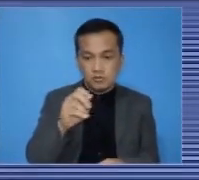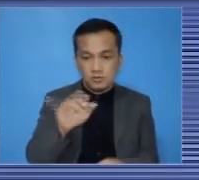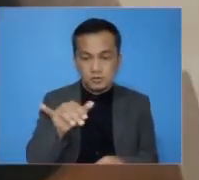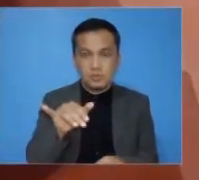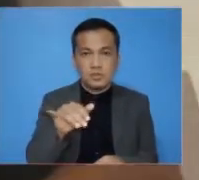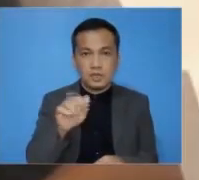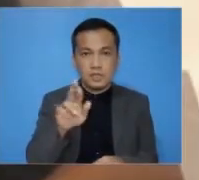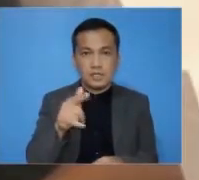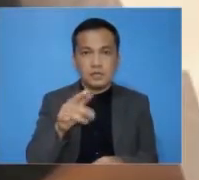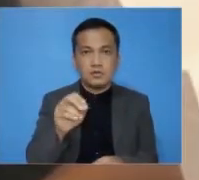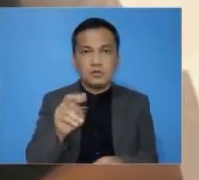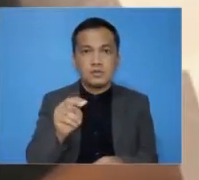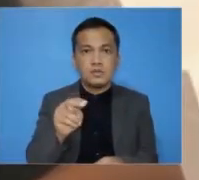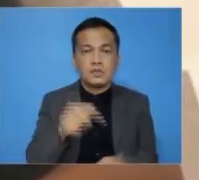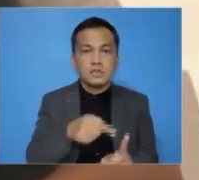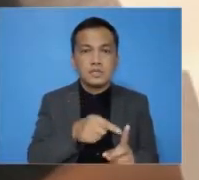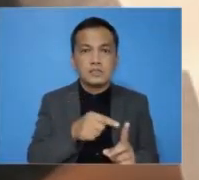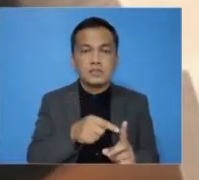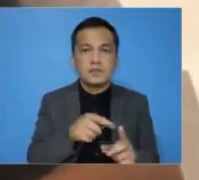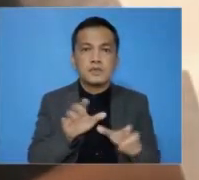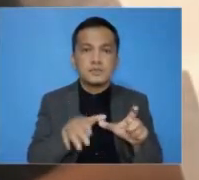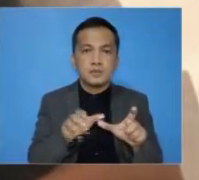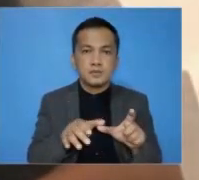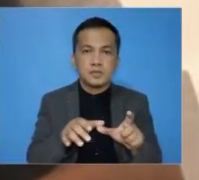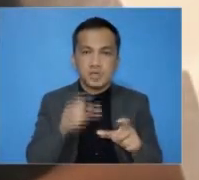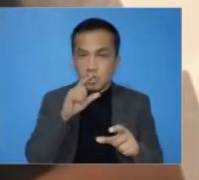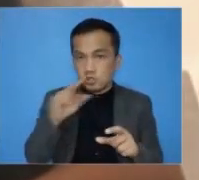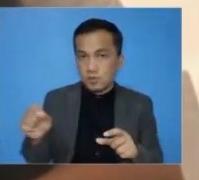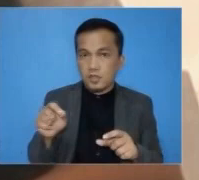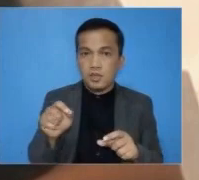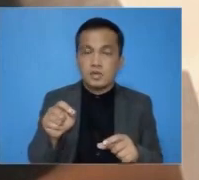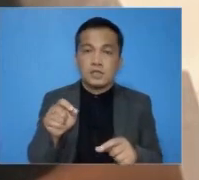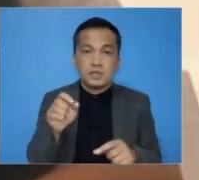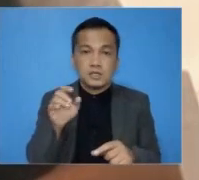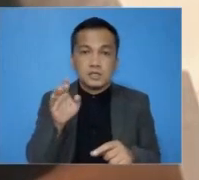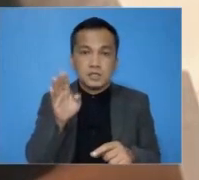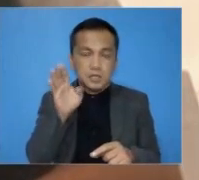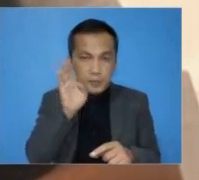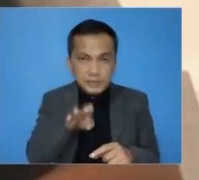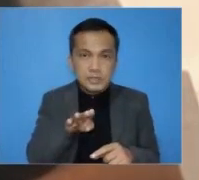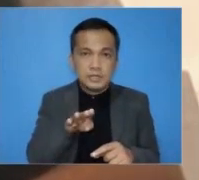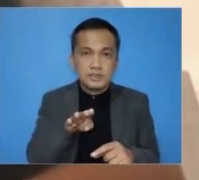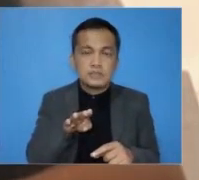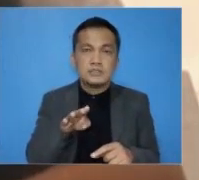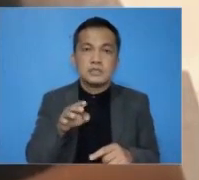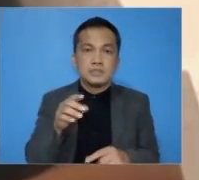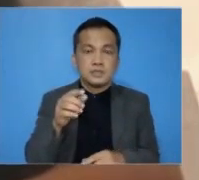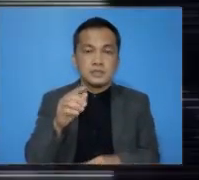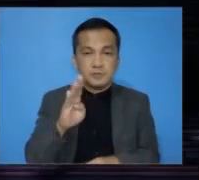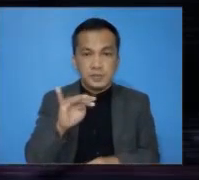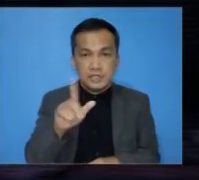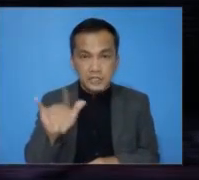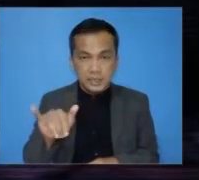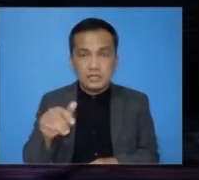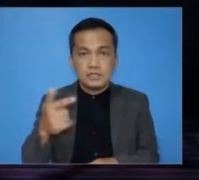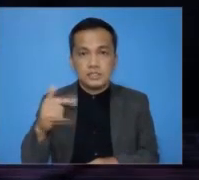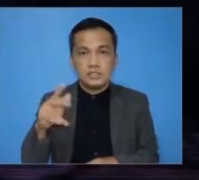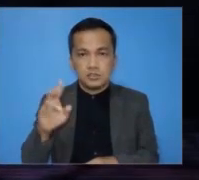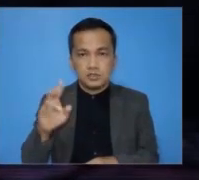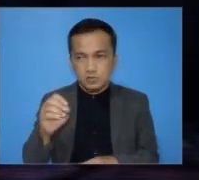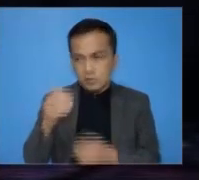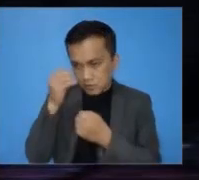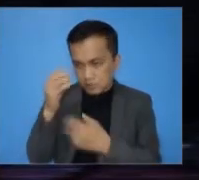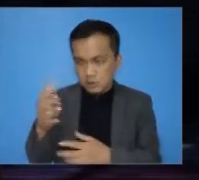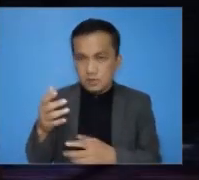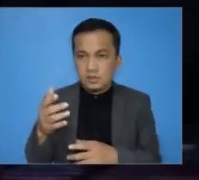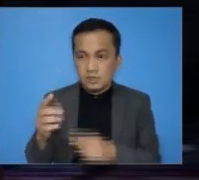PWD. Nagsumbong sa atin ang mga kapatid niyang sina Billy Joe at Gino Aragon. Kwento nila, nagpaputok ng barilang